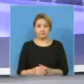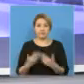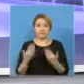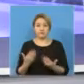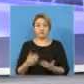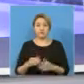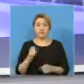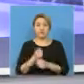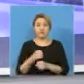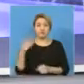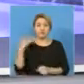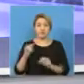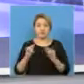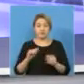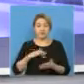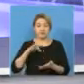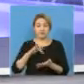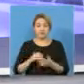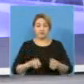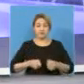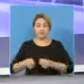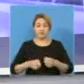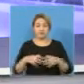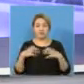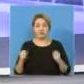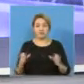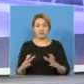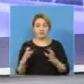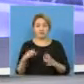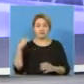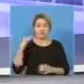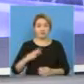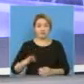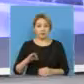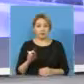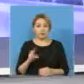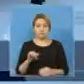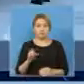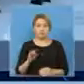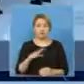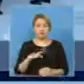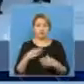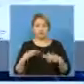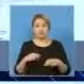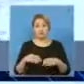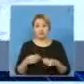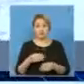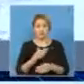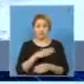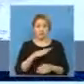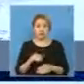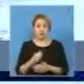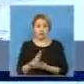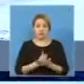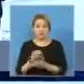Сегодня в рамках проекта Ахтубе Адауда Каланы руководитель управления здравоохранения Ахтубинской области Рустем Исаев добровольно отказался от